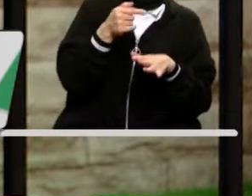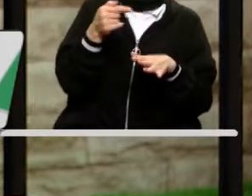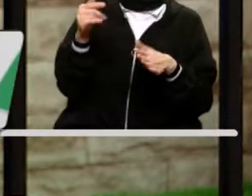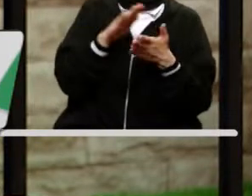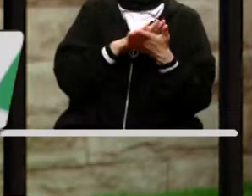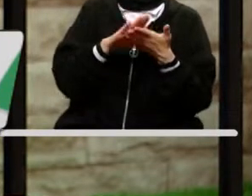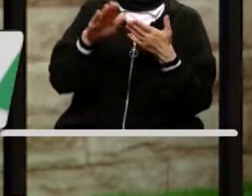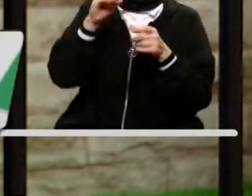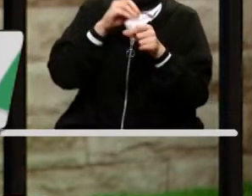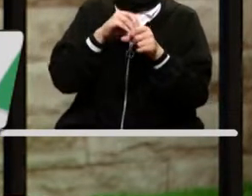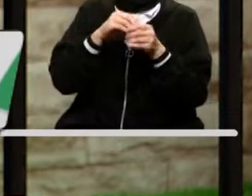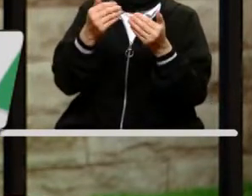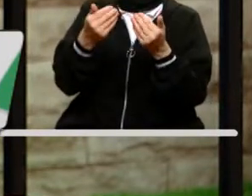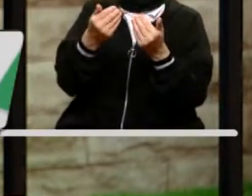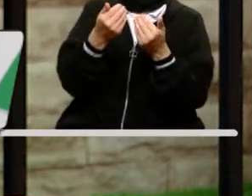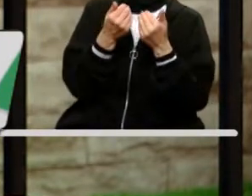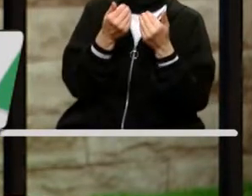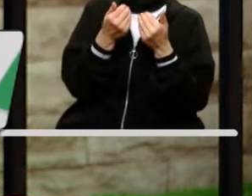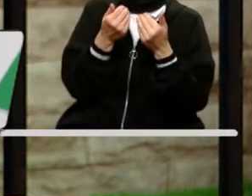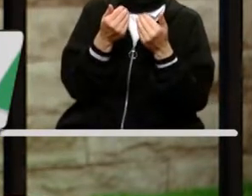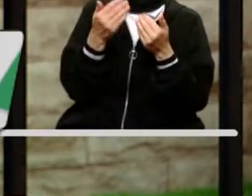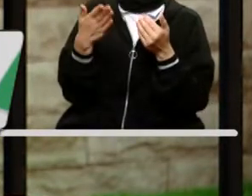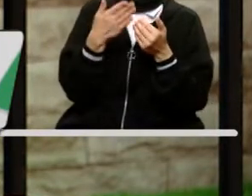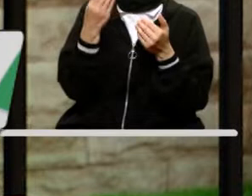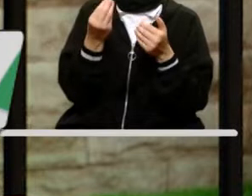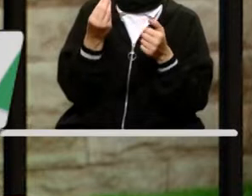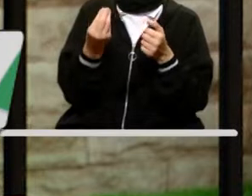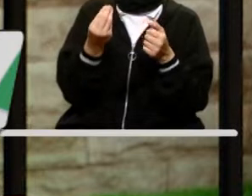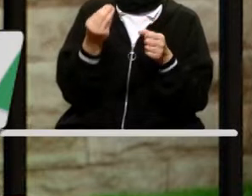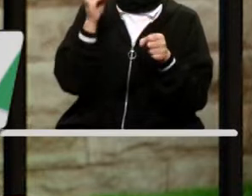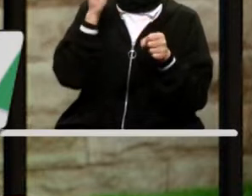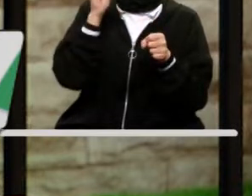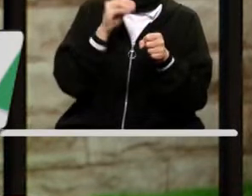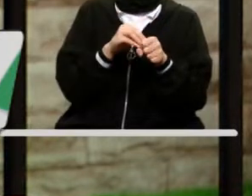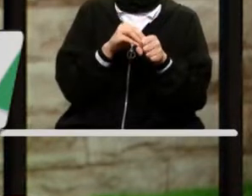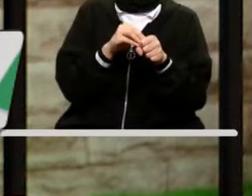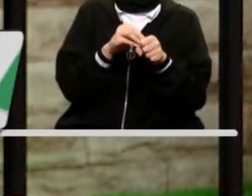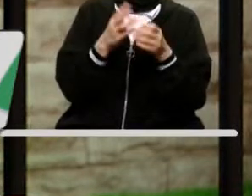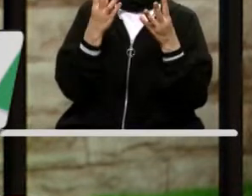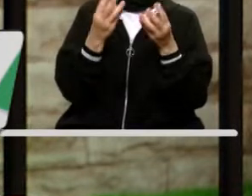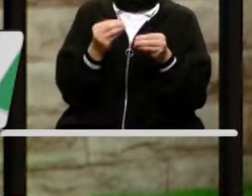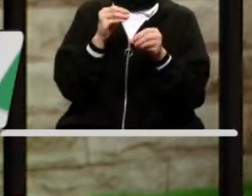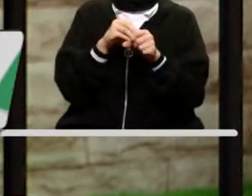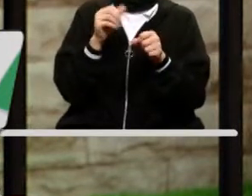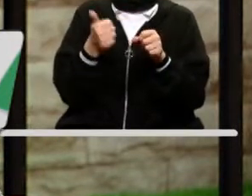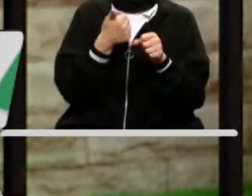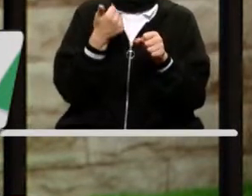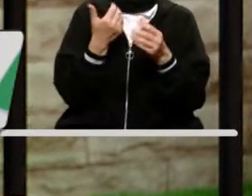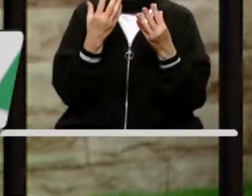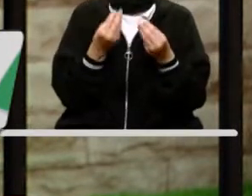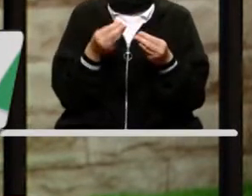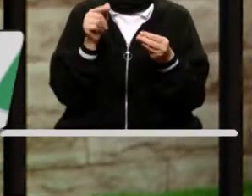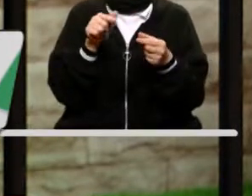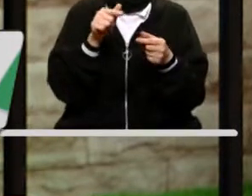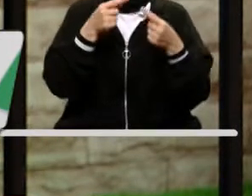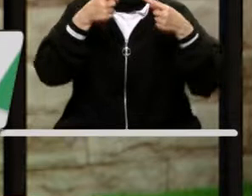çözerlerse bir sonraki sınavda daha başarılı olacaklarını düşünüyorum. Burada sorun biliyorsunuz kaygı, sınav kaygısı. Bunda zaten ayrı